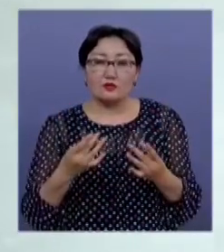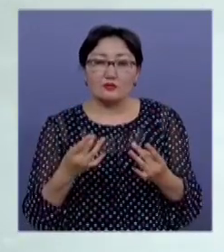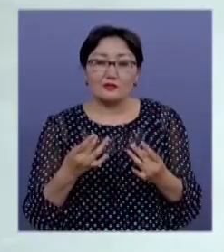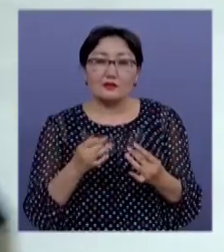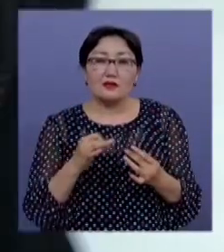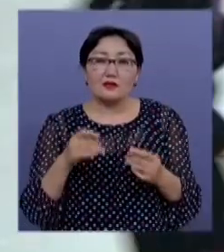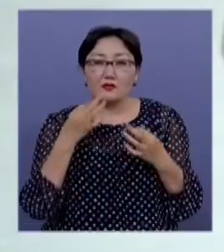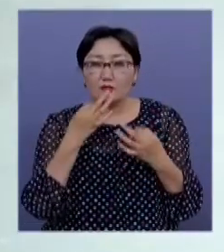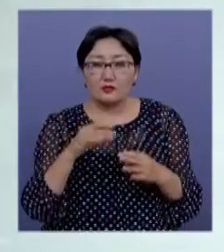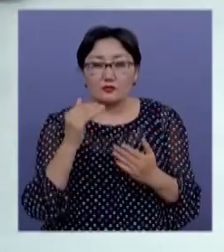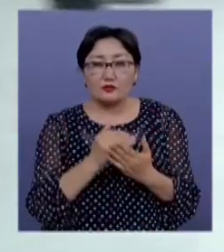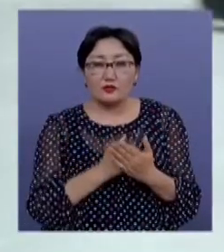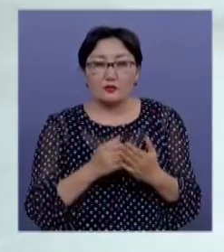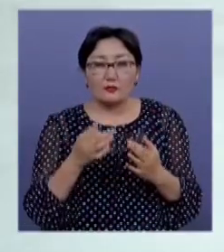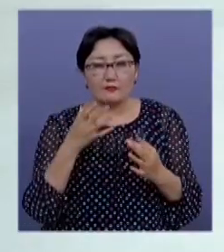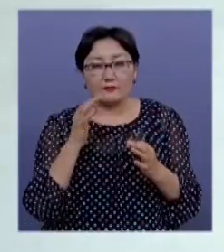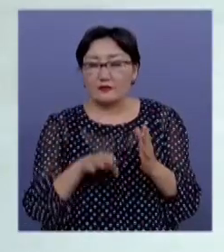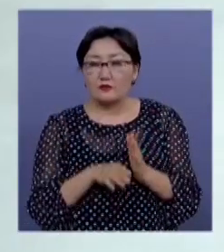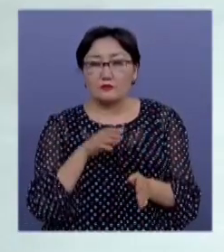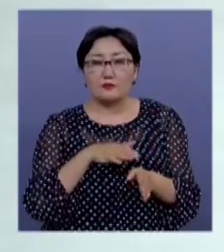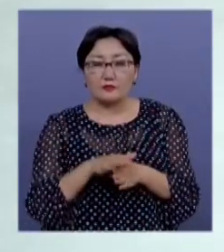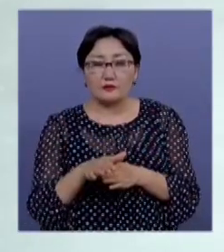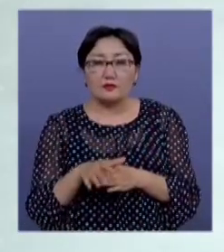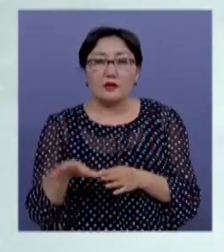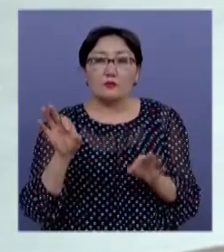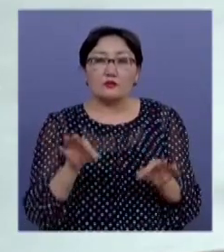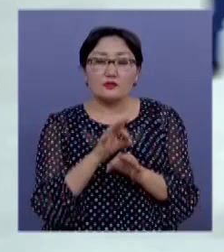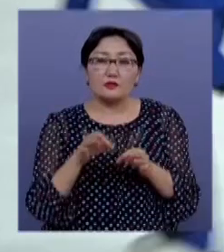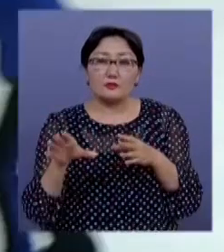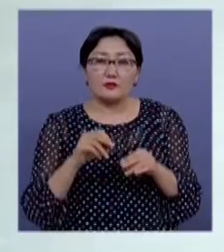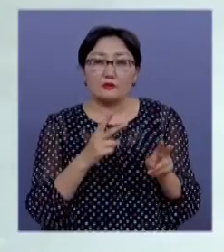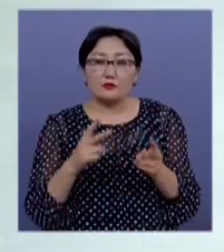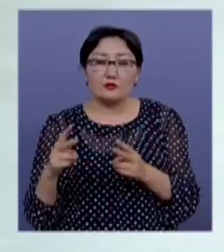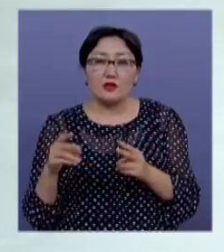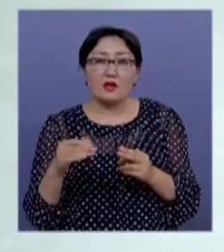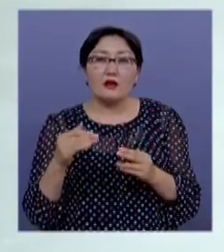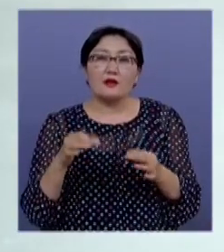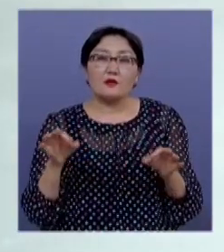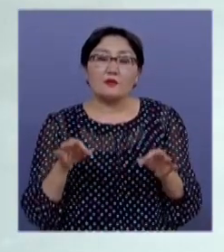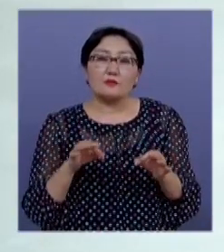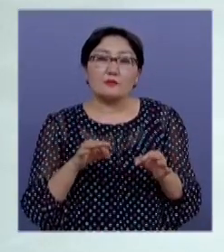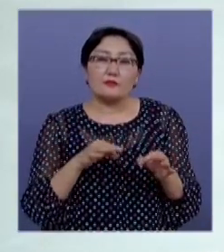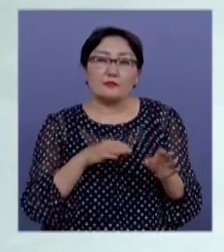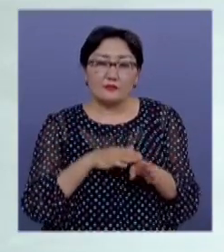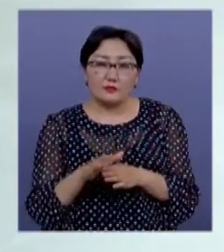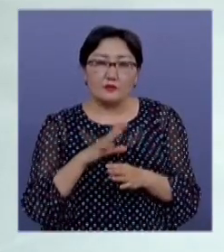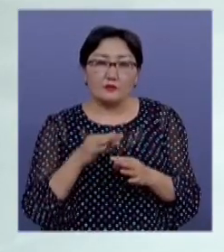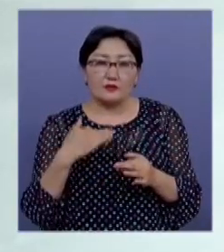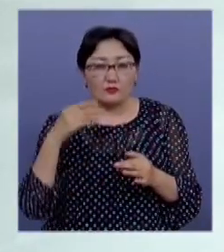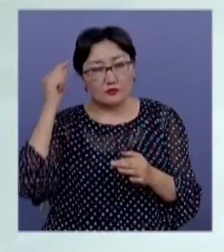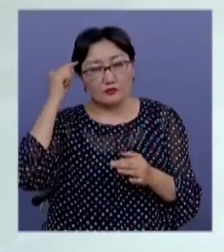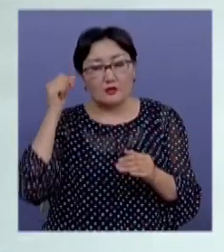еді. Кезгелген бағдарламаны ойдағыдай етіп көрсететін. Музыкамен бірге қимылдап шығарманы әдемі орындайтын. Менің ойымша